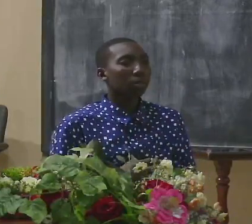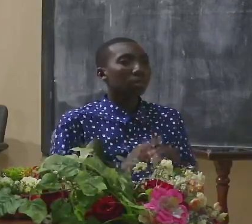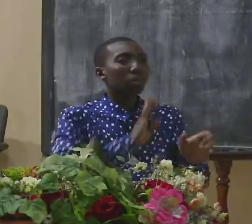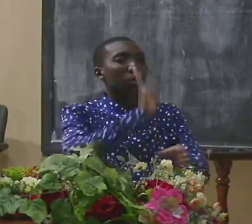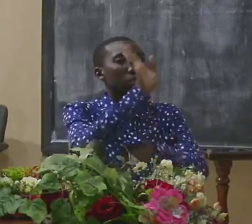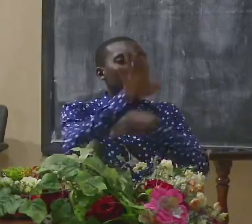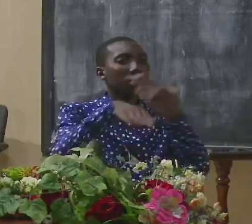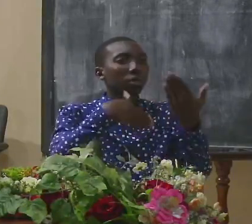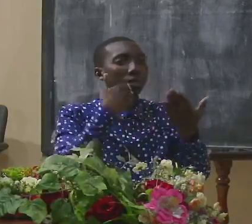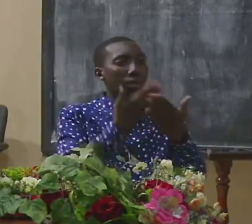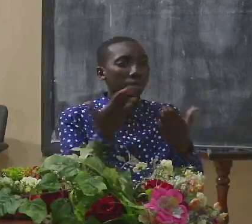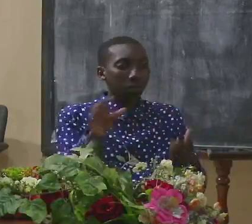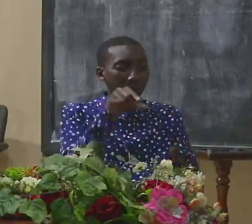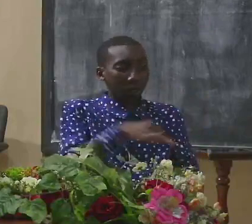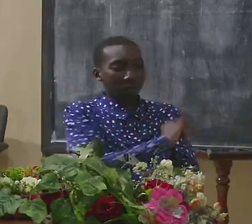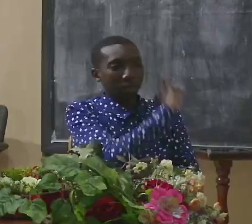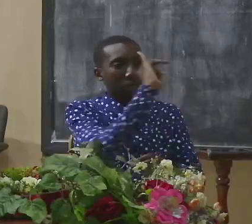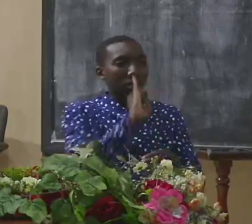Yote ninayo